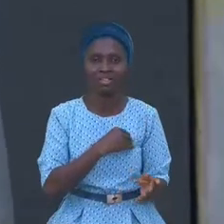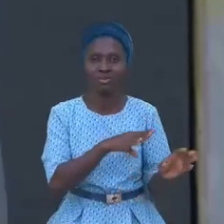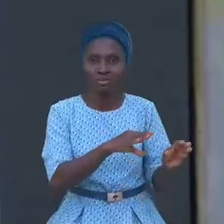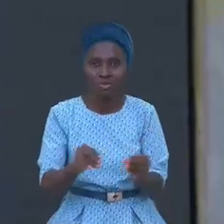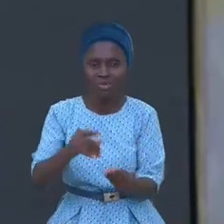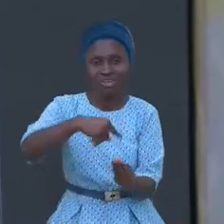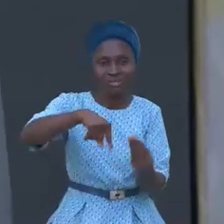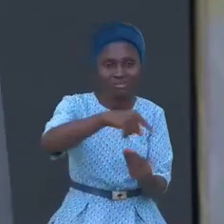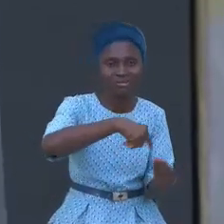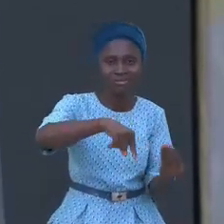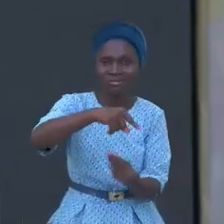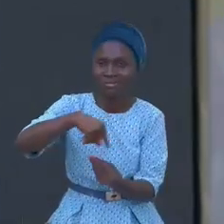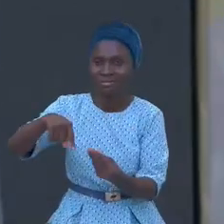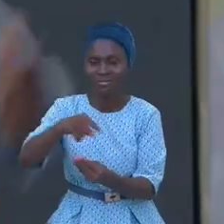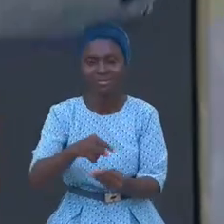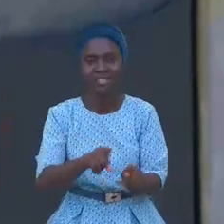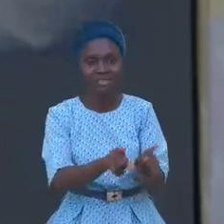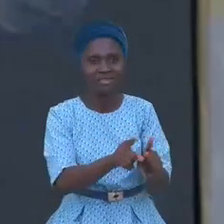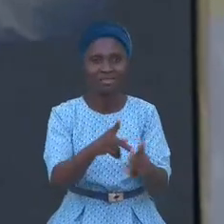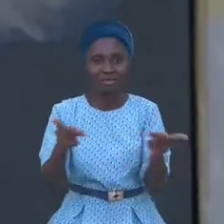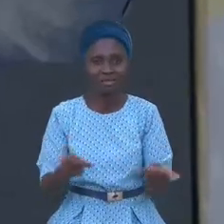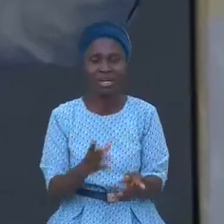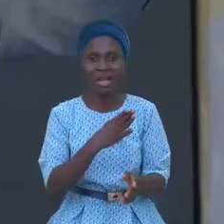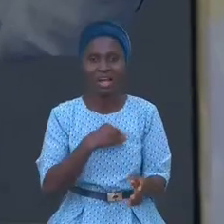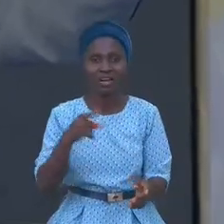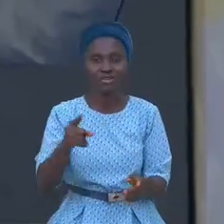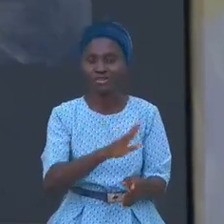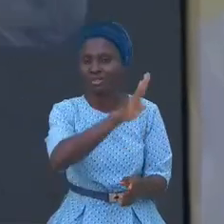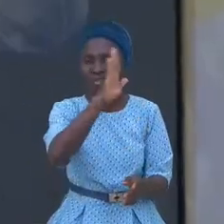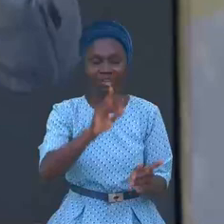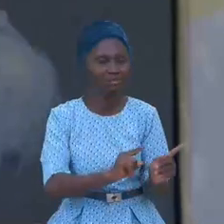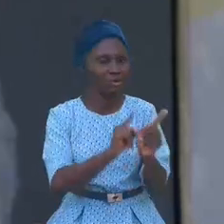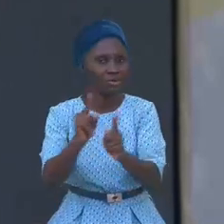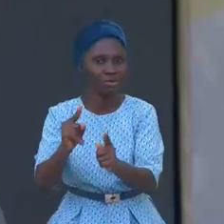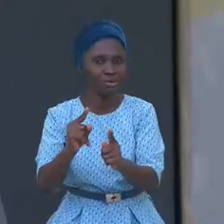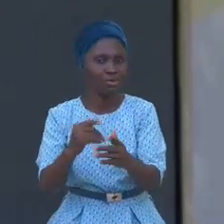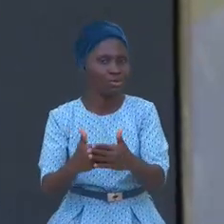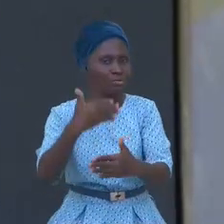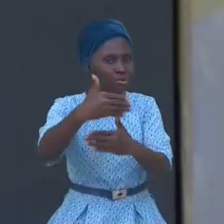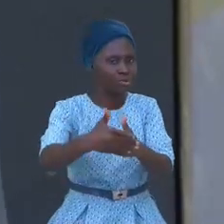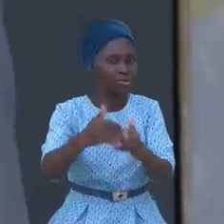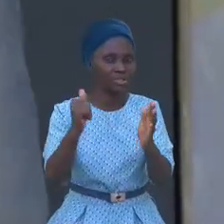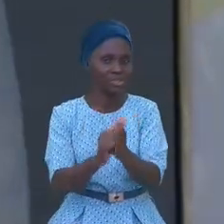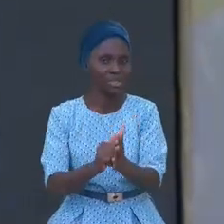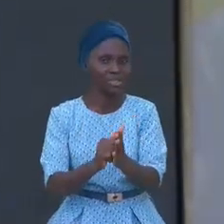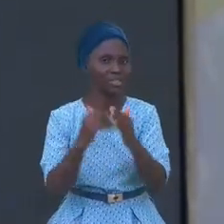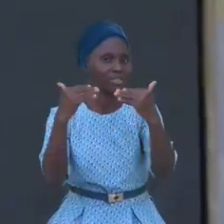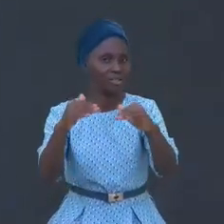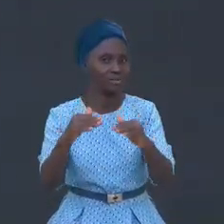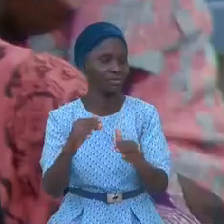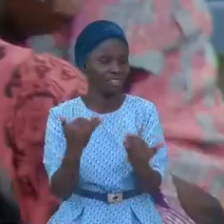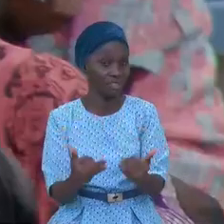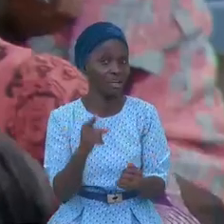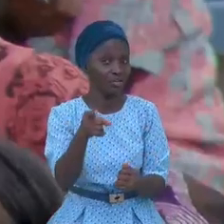C'est comme cette pendule-là, ça balance. Et ça ne dépasse jamais cette limite. Tu iras au-delà de